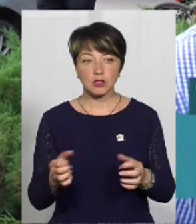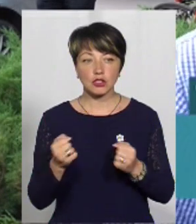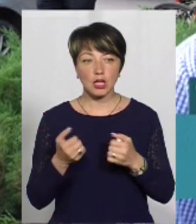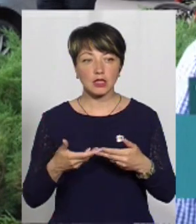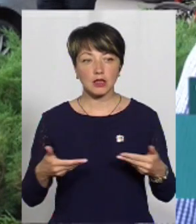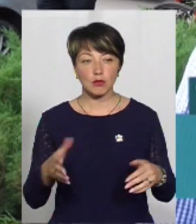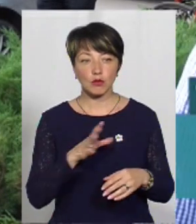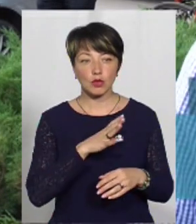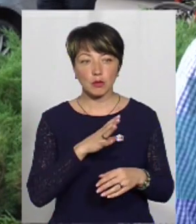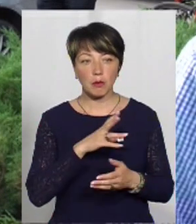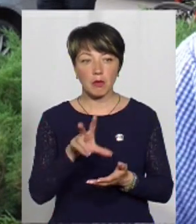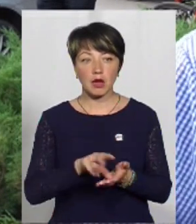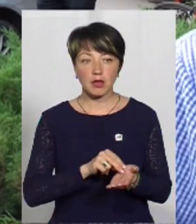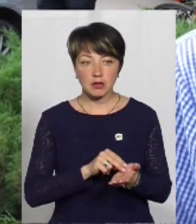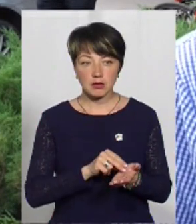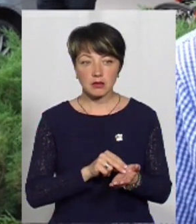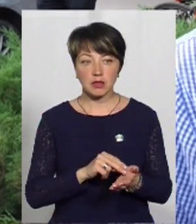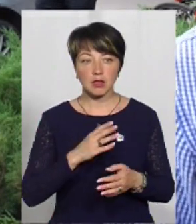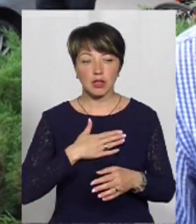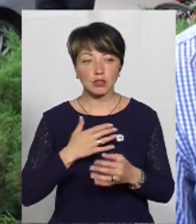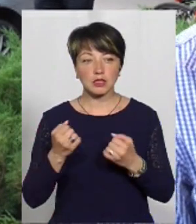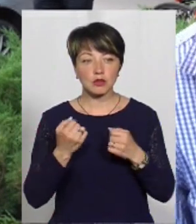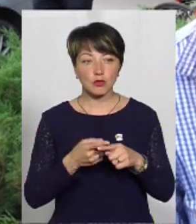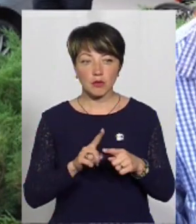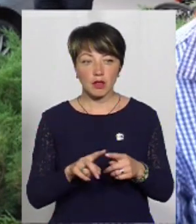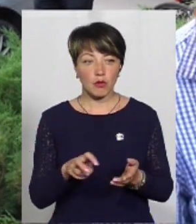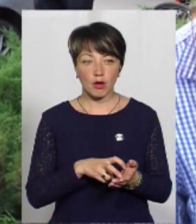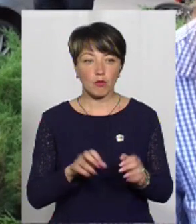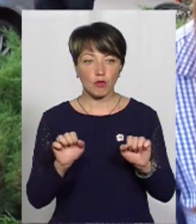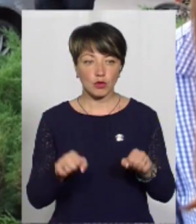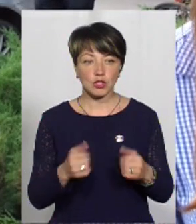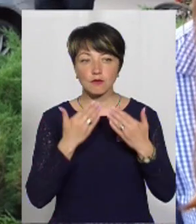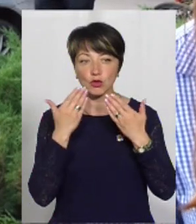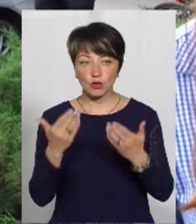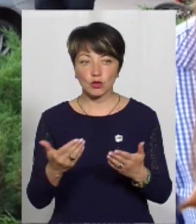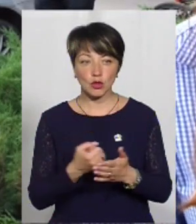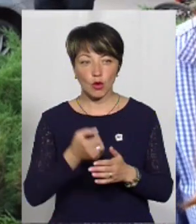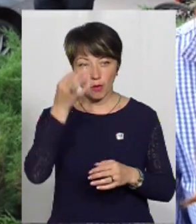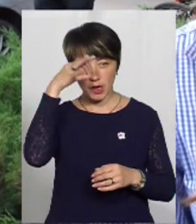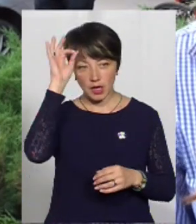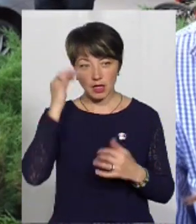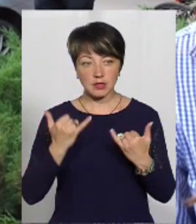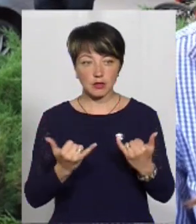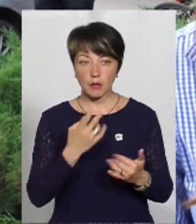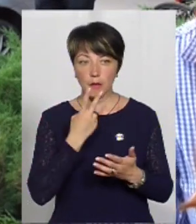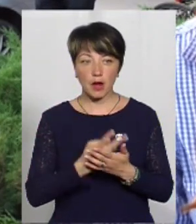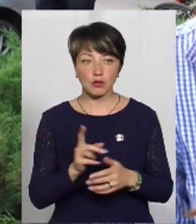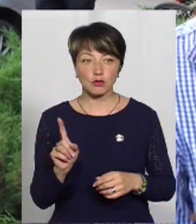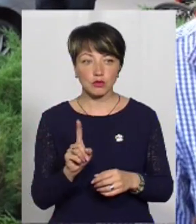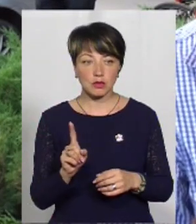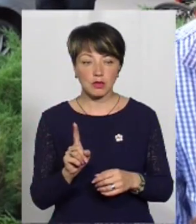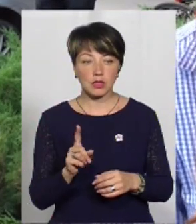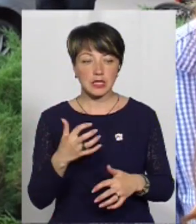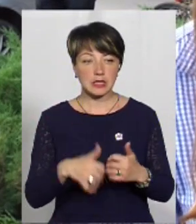бути прикладом, бути нашим захисникам, що ми не боялися, що ми можемо звернутися до поліції. А зараз ми бачимо, що